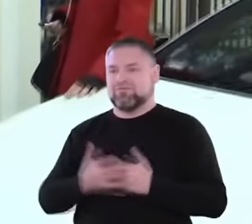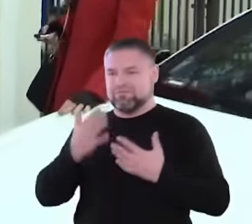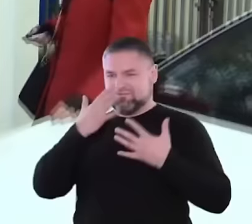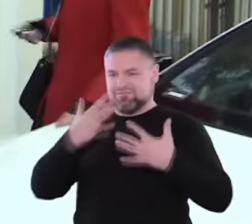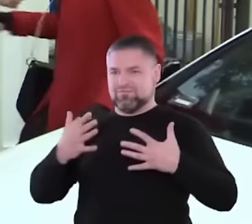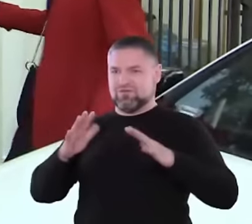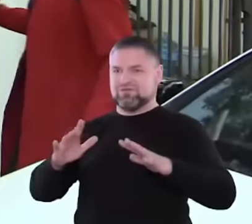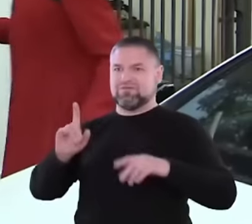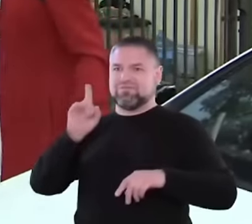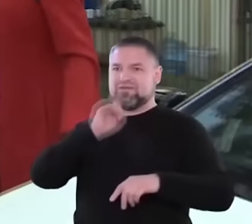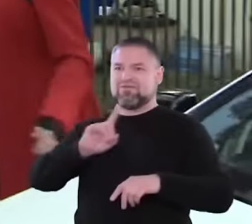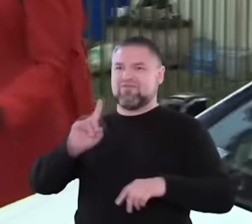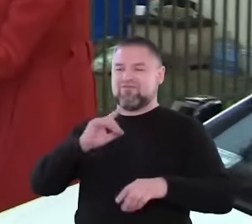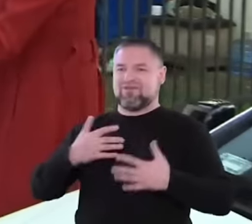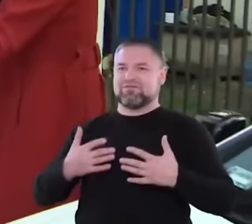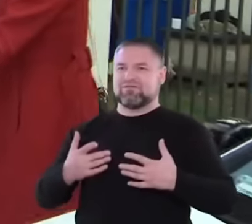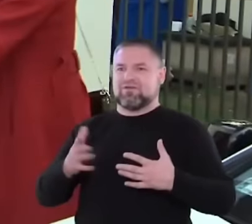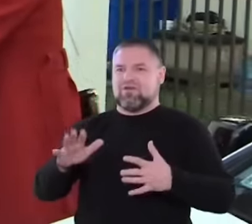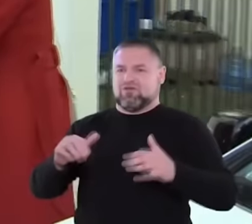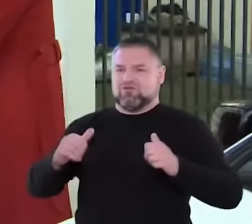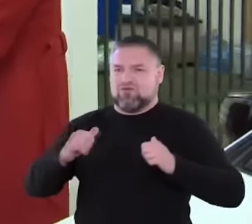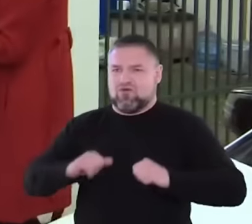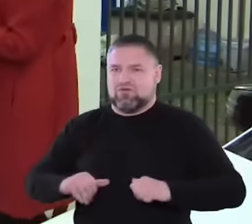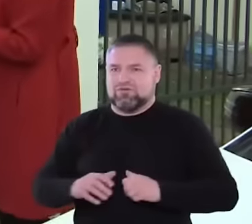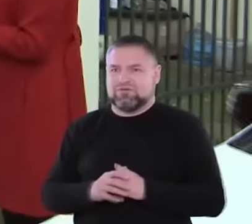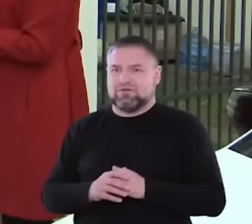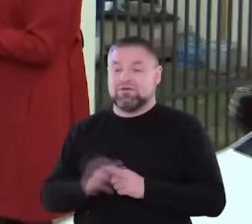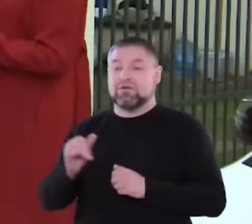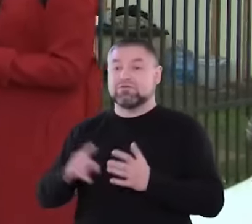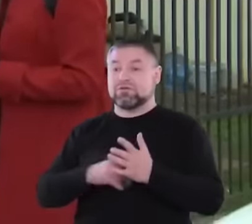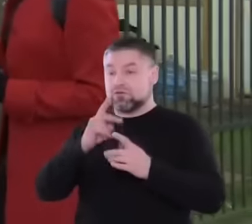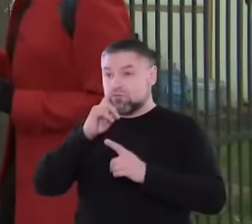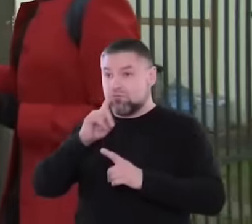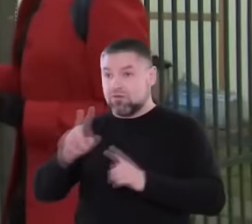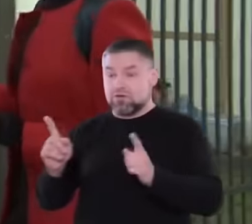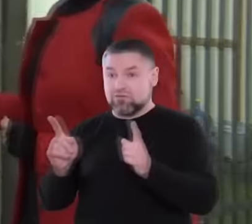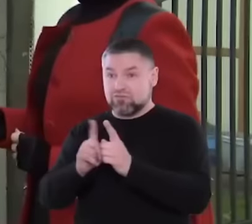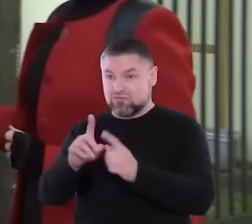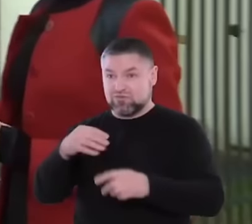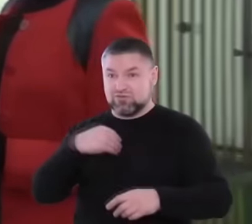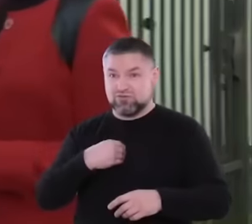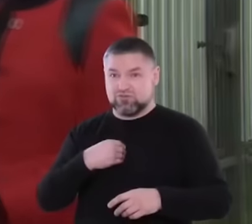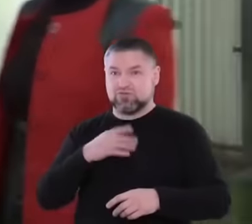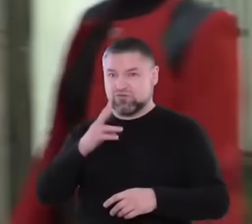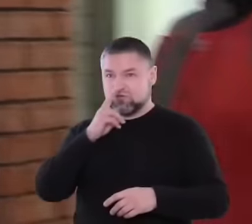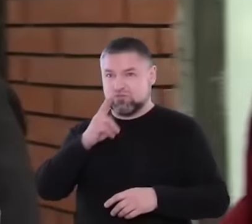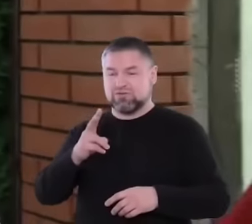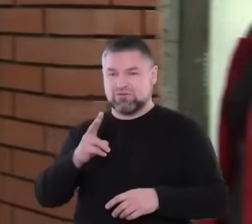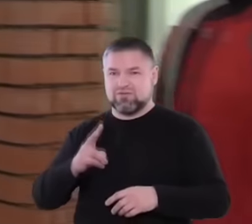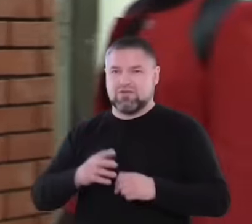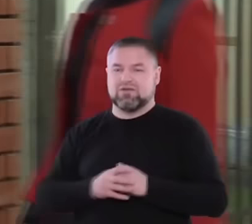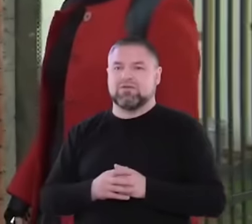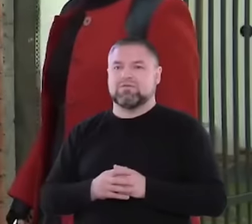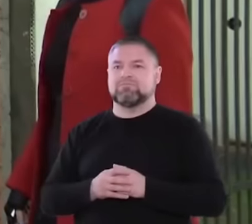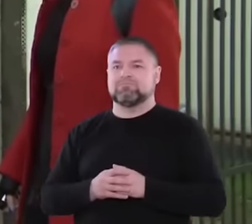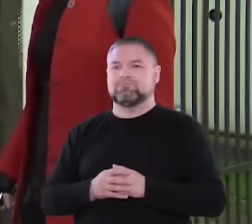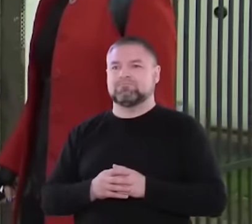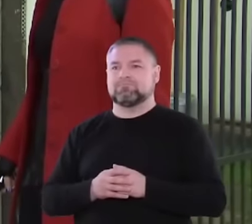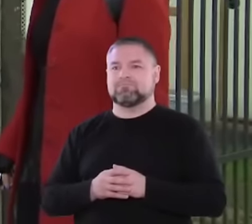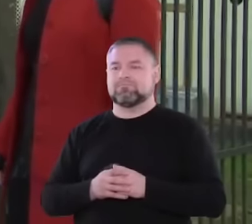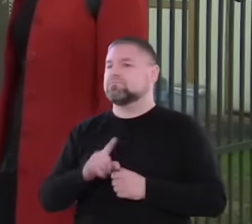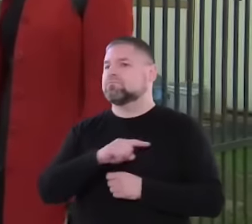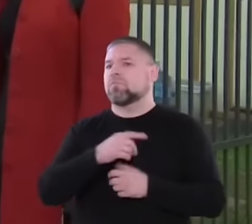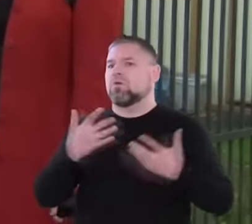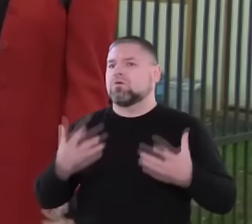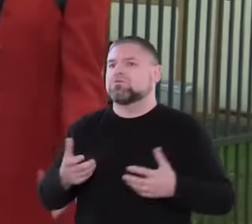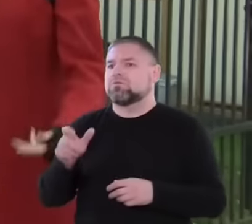prawdziwego faceta. Coś ty powiedział? Uspokój się! Paweł! Jeszcze raz cię przy niej zobaczę, to pożałujesz, rozumiesz? Zobaczymy, kto pożałuje, dupku.